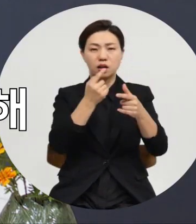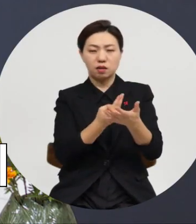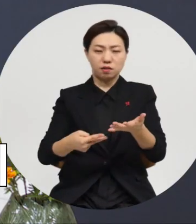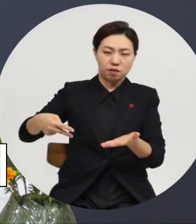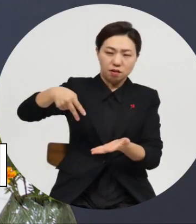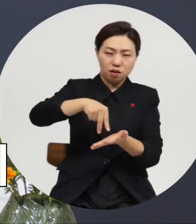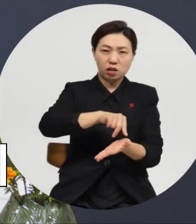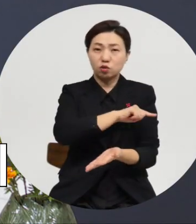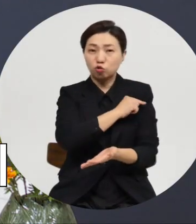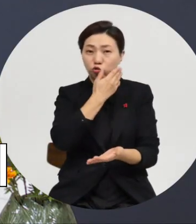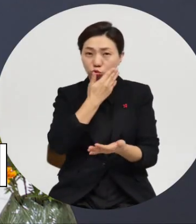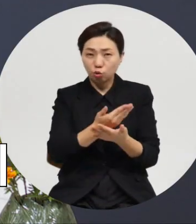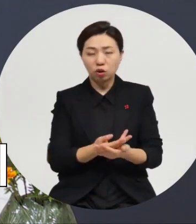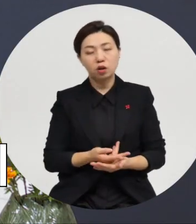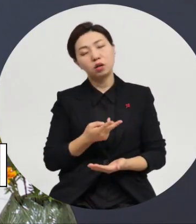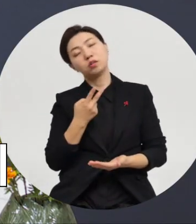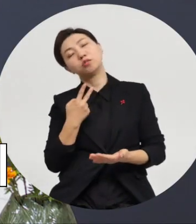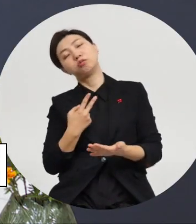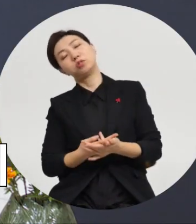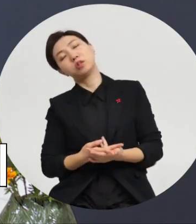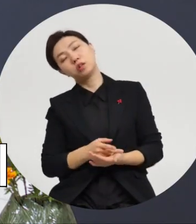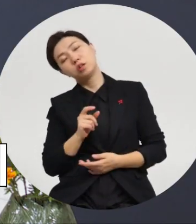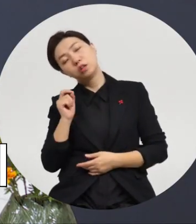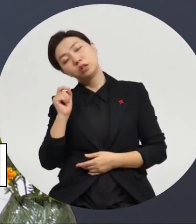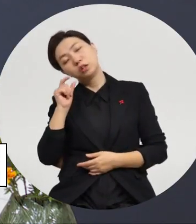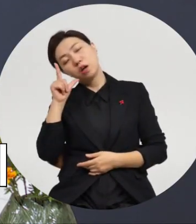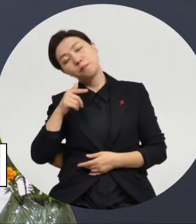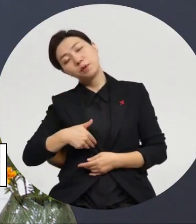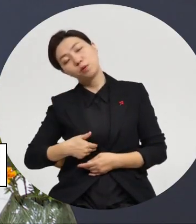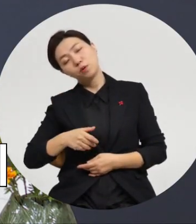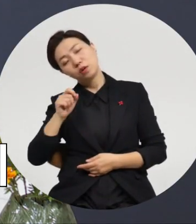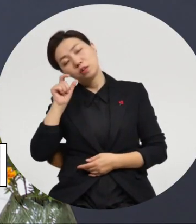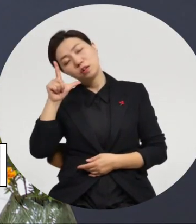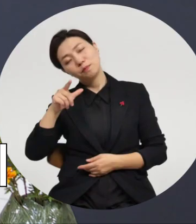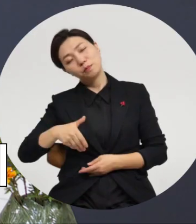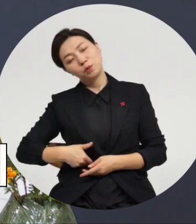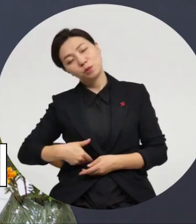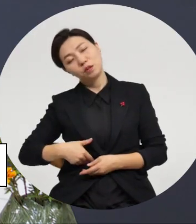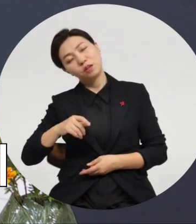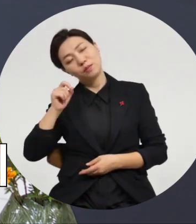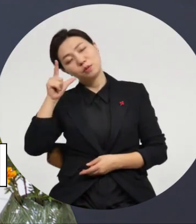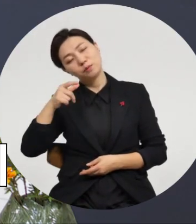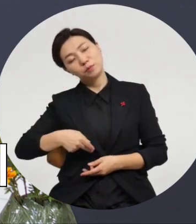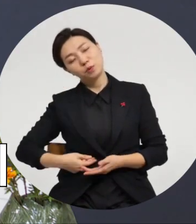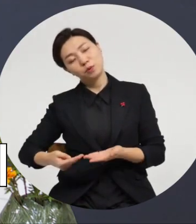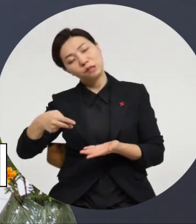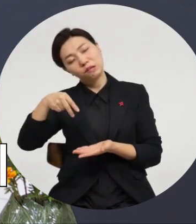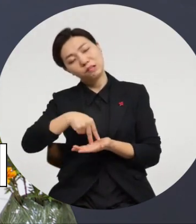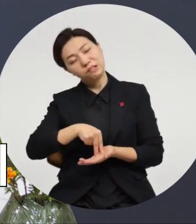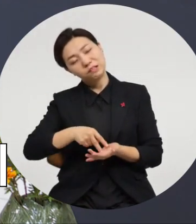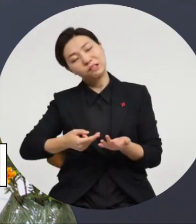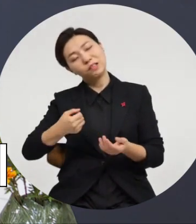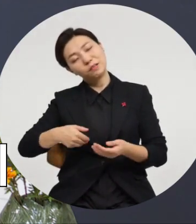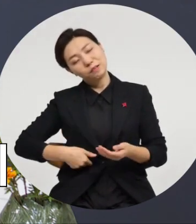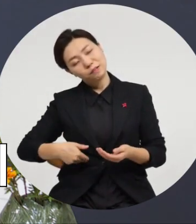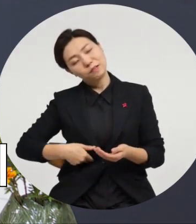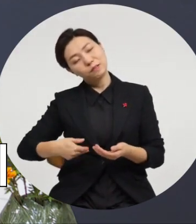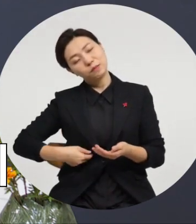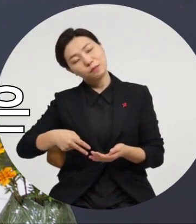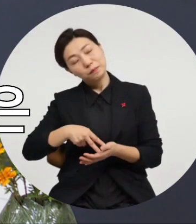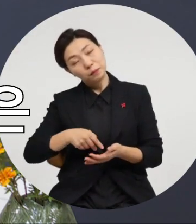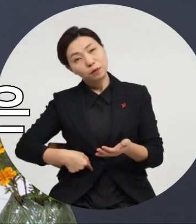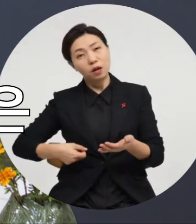땡! 하면 벌떡 일어나는 게 중요하지. 누워서 일어나야 된다. 일어나야지,